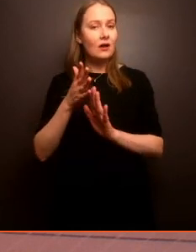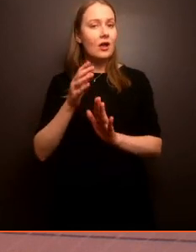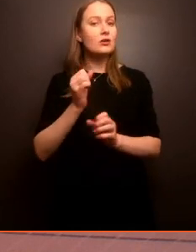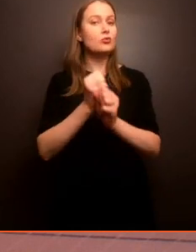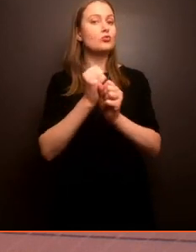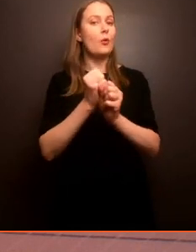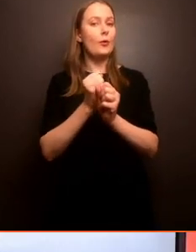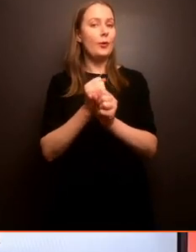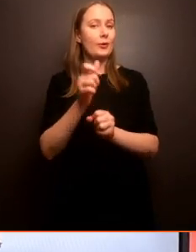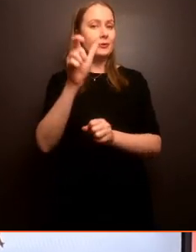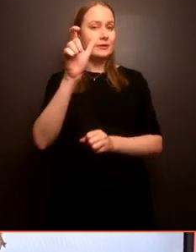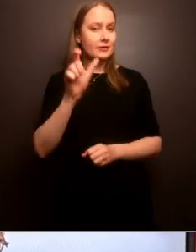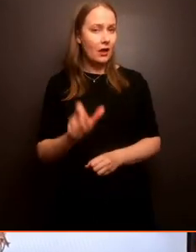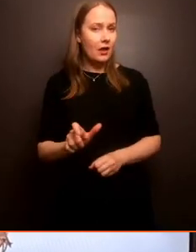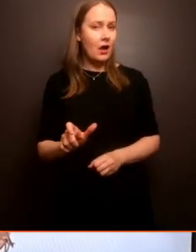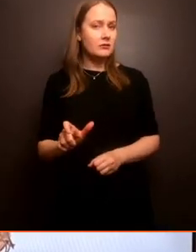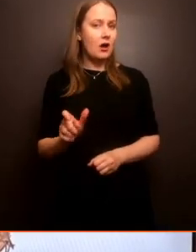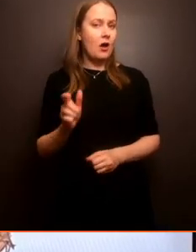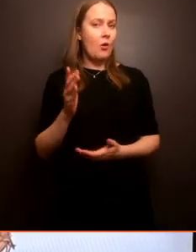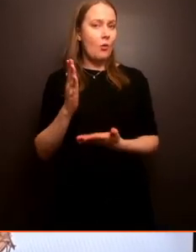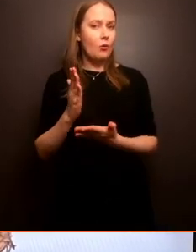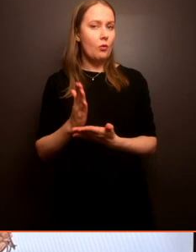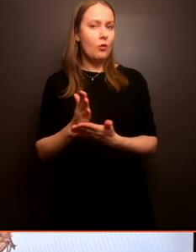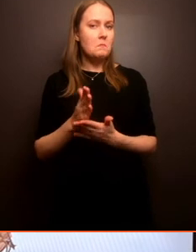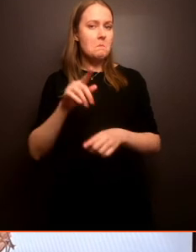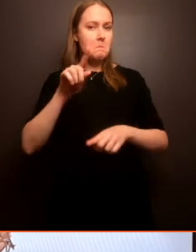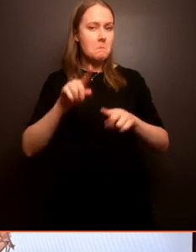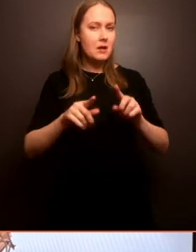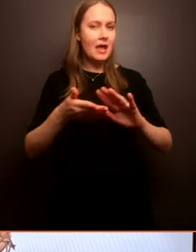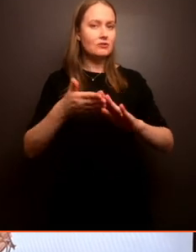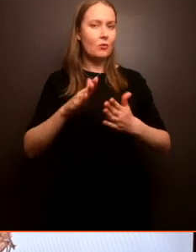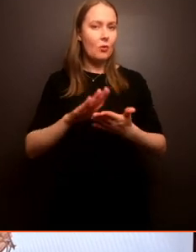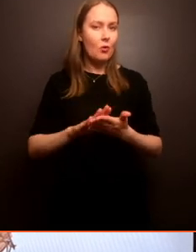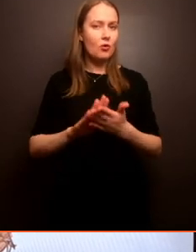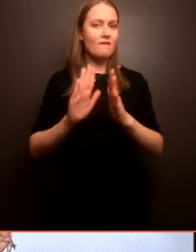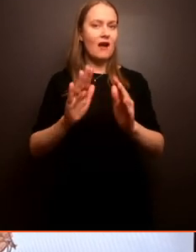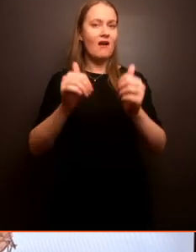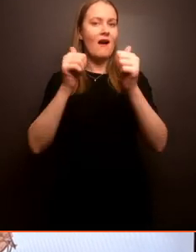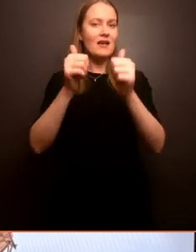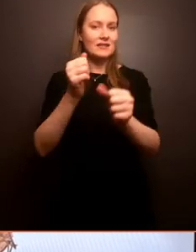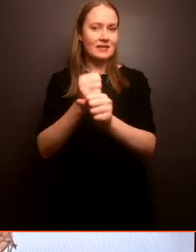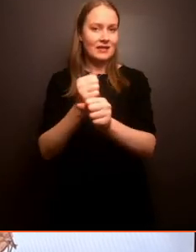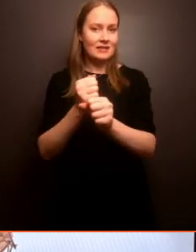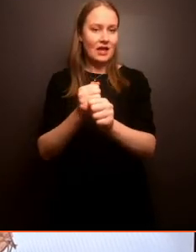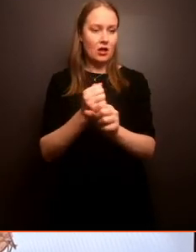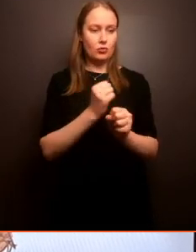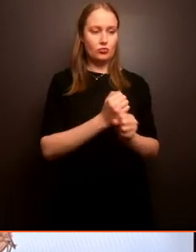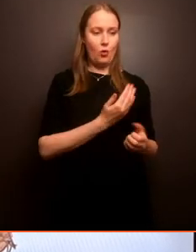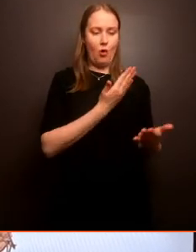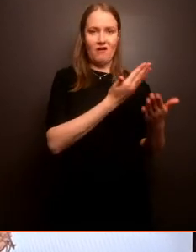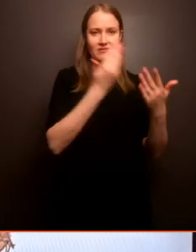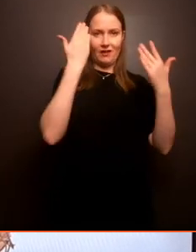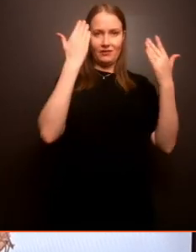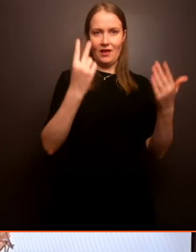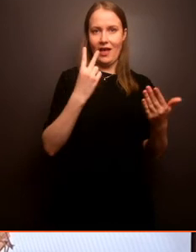töötajana on mul ainult teatud olukordades võimalik oma tööd väga hästi teha ja kus tööandja ikka seda teadma peaks, ta saab